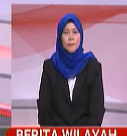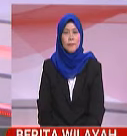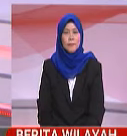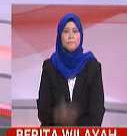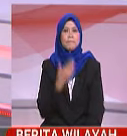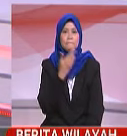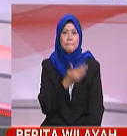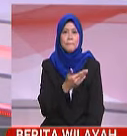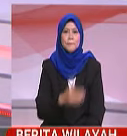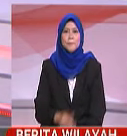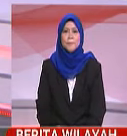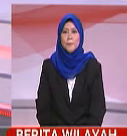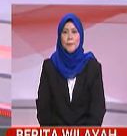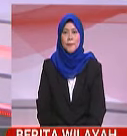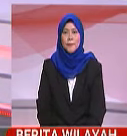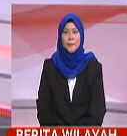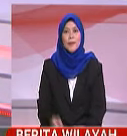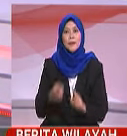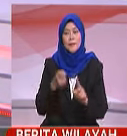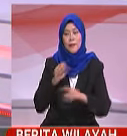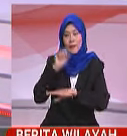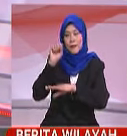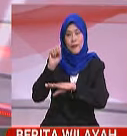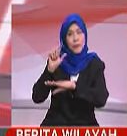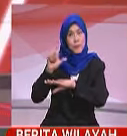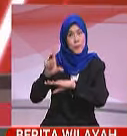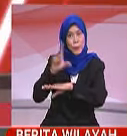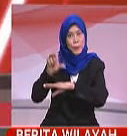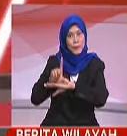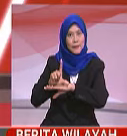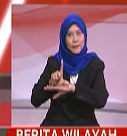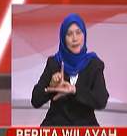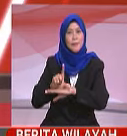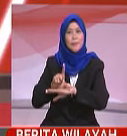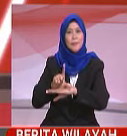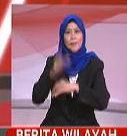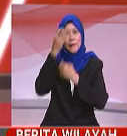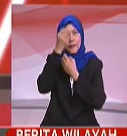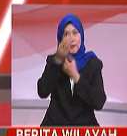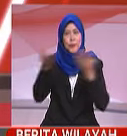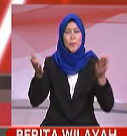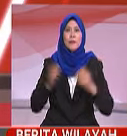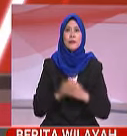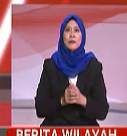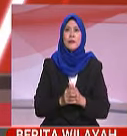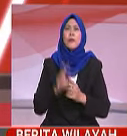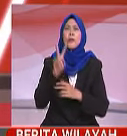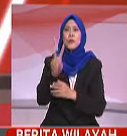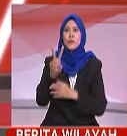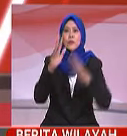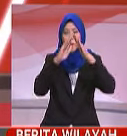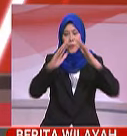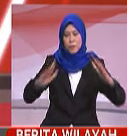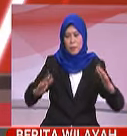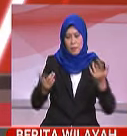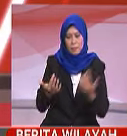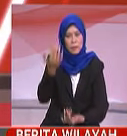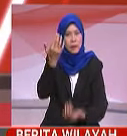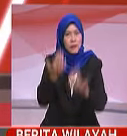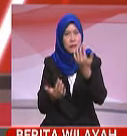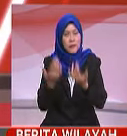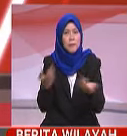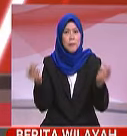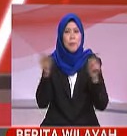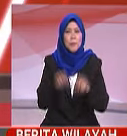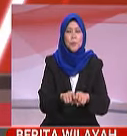Hai terima kasih berita dari Labuhan kami mulaikan dengan laporan ini dua buah rumah terbakar dalam kejadian yang berlaku